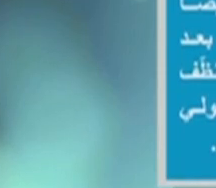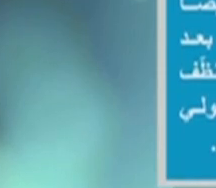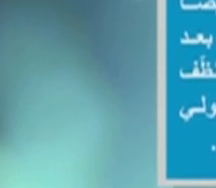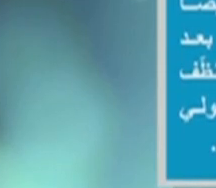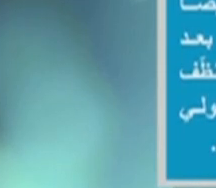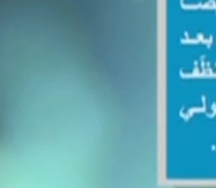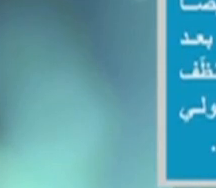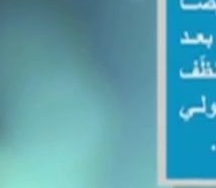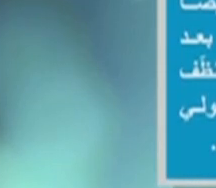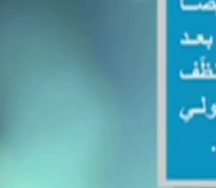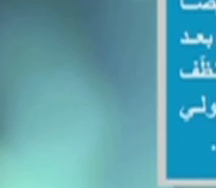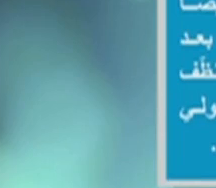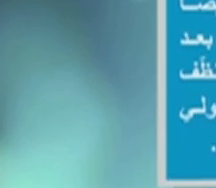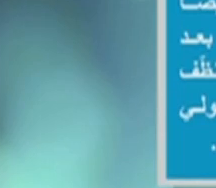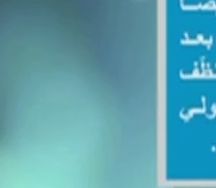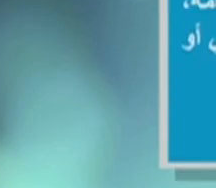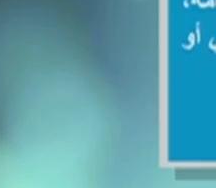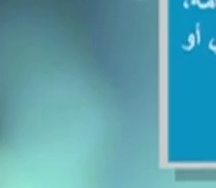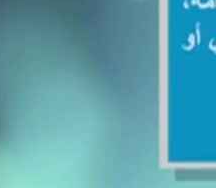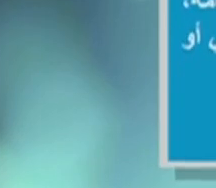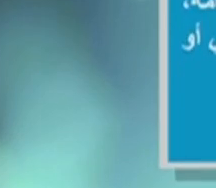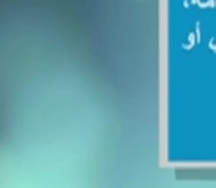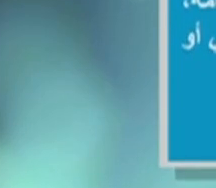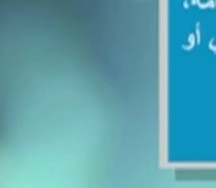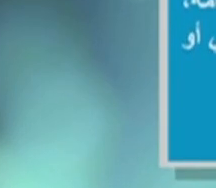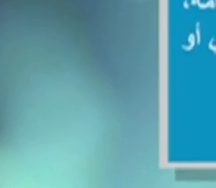فيه ايطاليا. خاطر كي نوصلوا للوضع اللي فيه ايطاليا